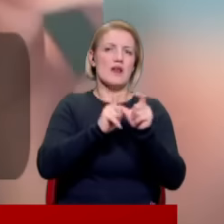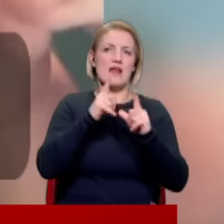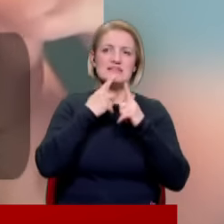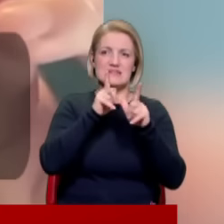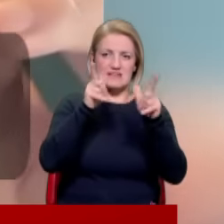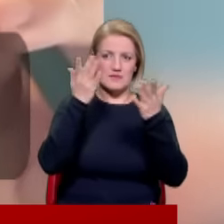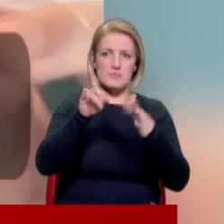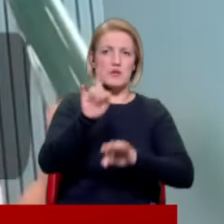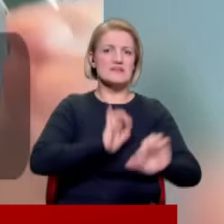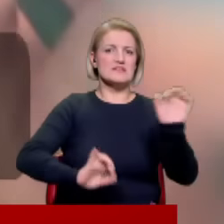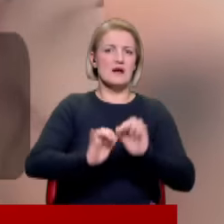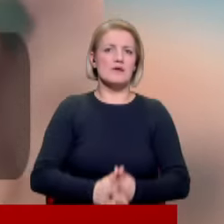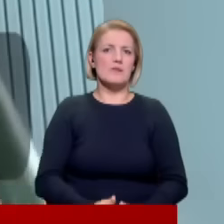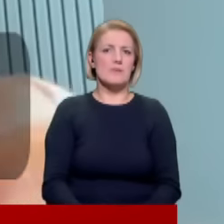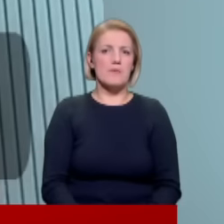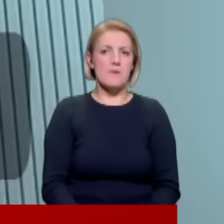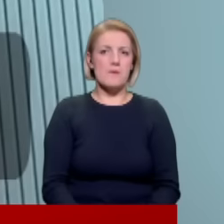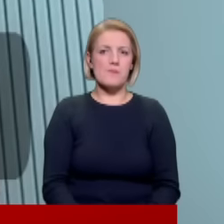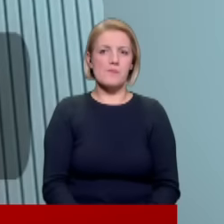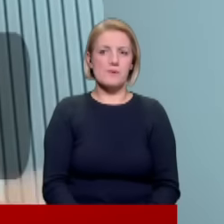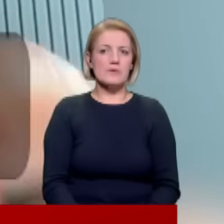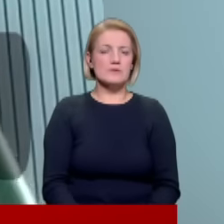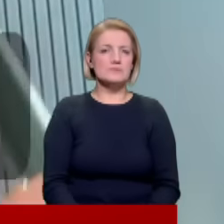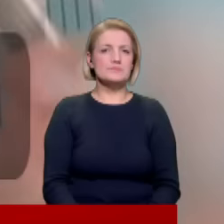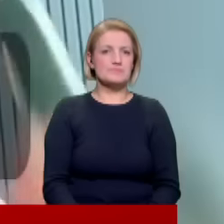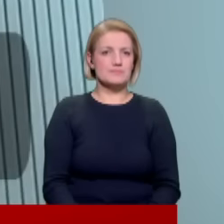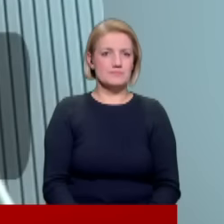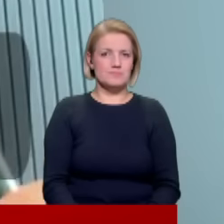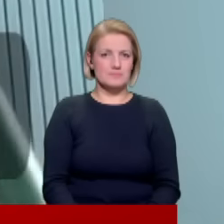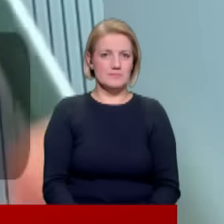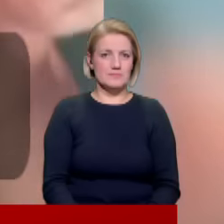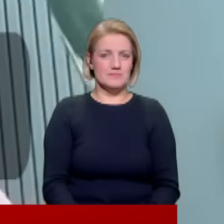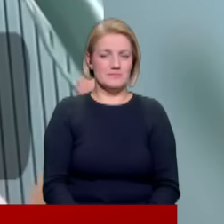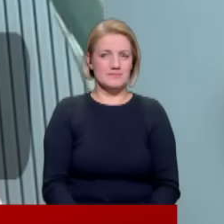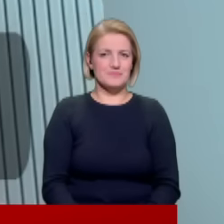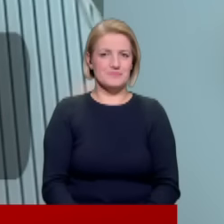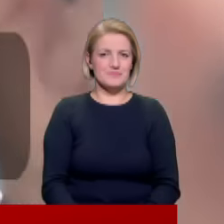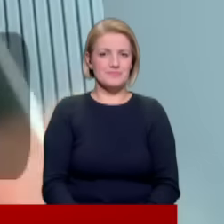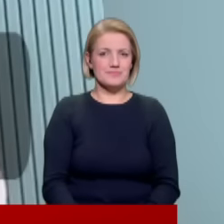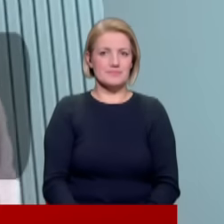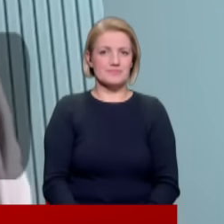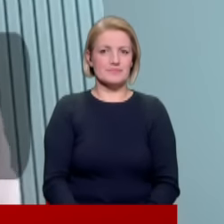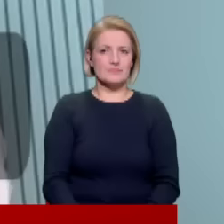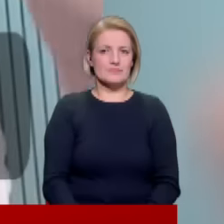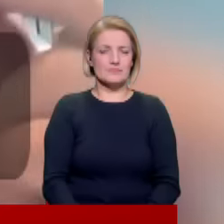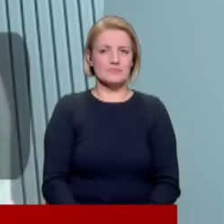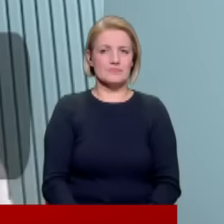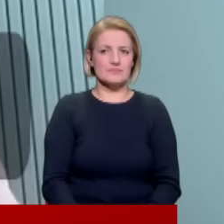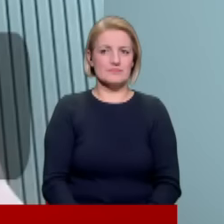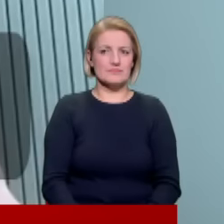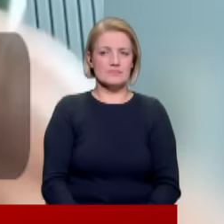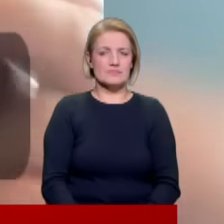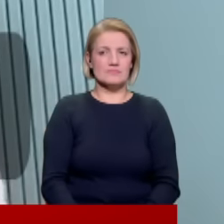Eğer bunlara savunmanıza gücünüz yetmiyorsa lütfen istifa edin, bu ülkede kahraman olun. Eğer